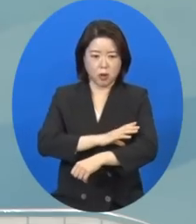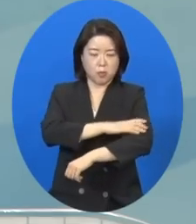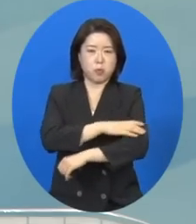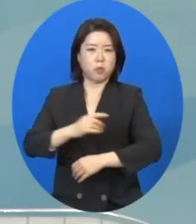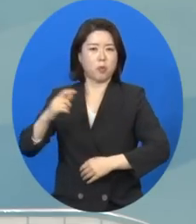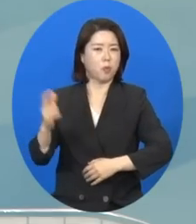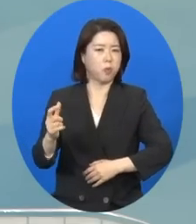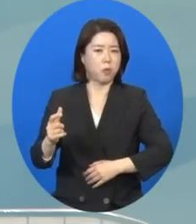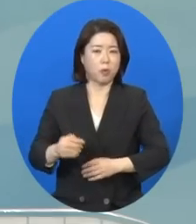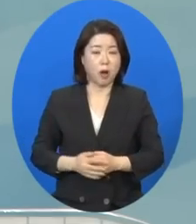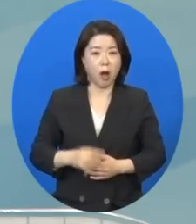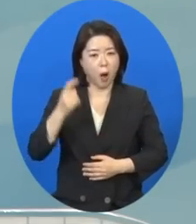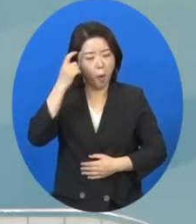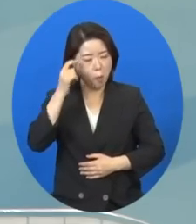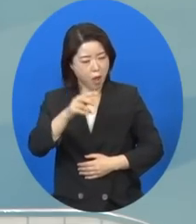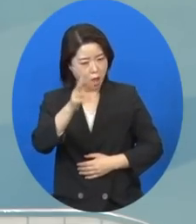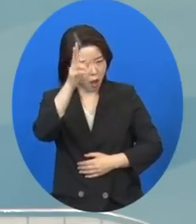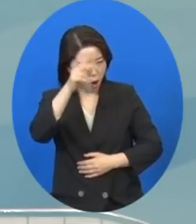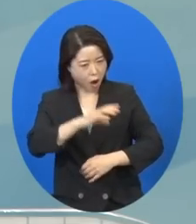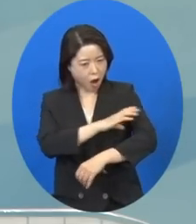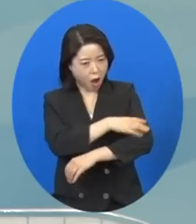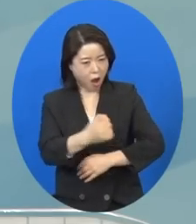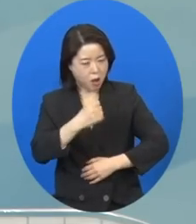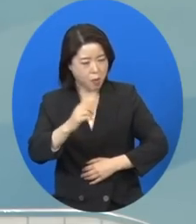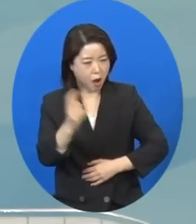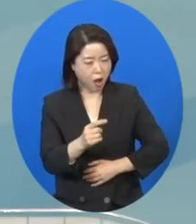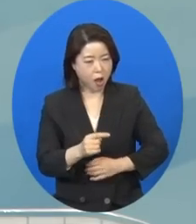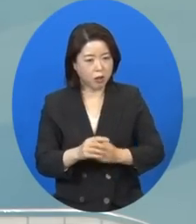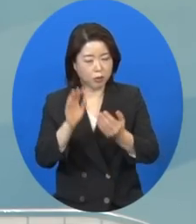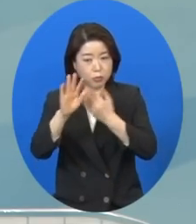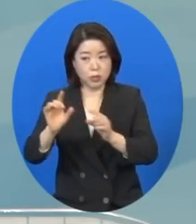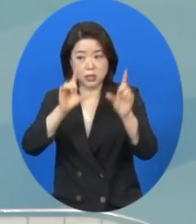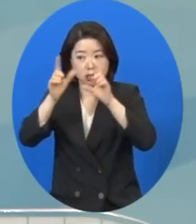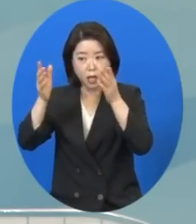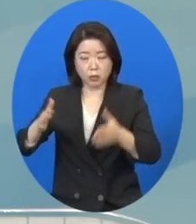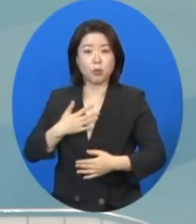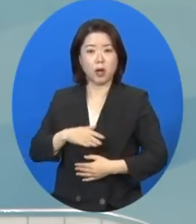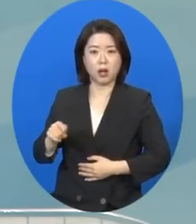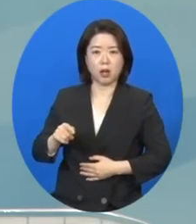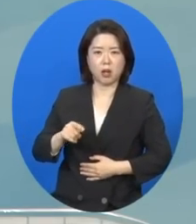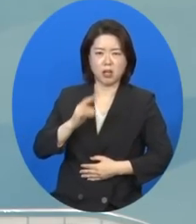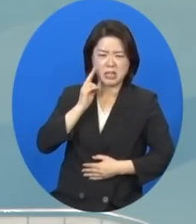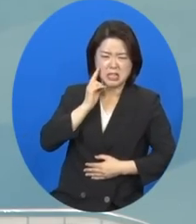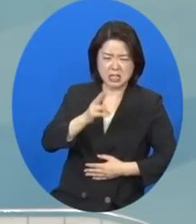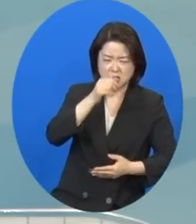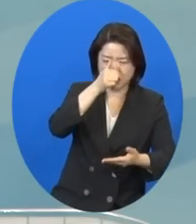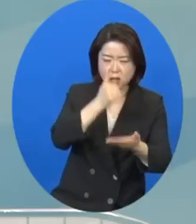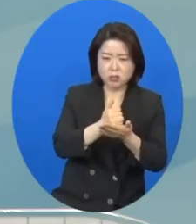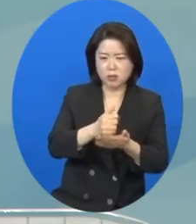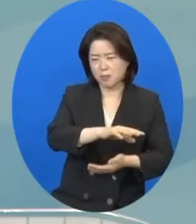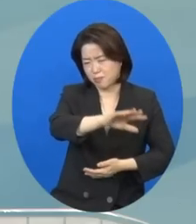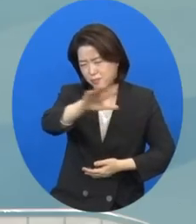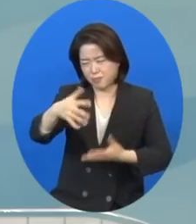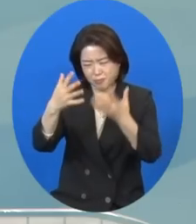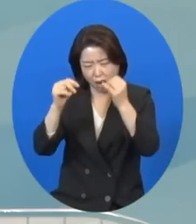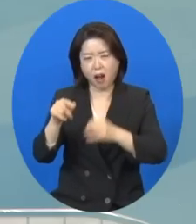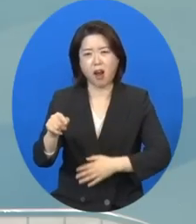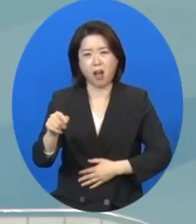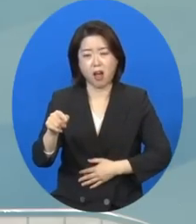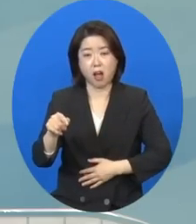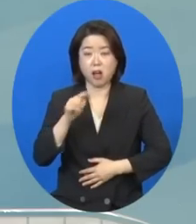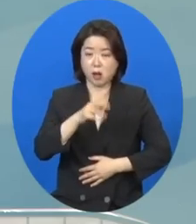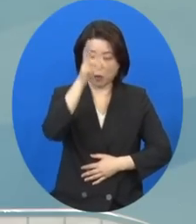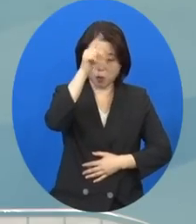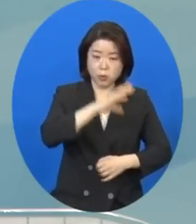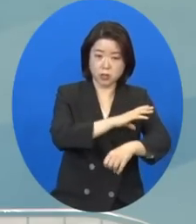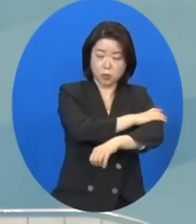강하다는 것입니다 왜 이렇게 강할까 나중에 살면서 알았어요 워낙 끔찍한 범죄가 많아요 경찰에게